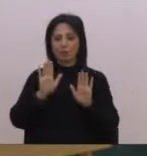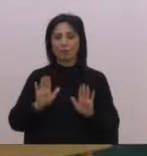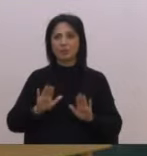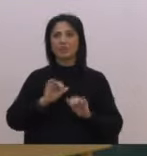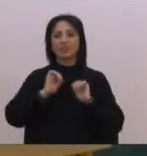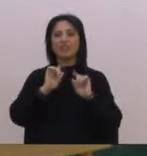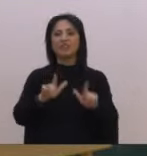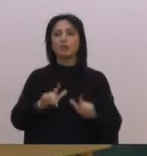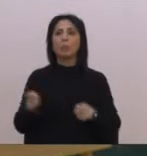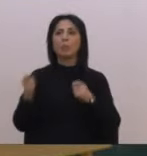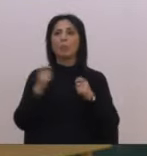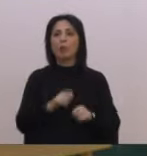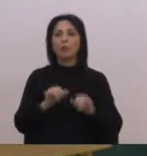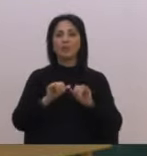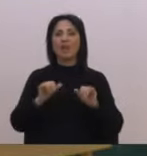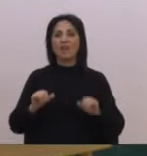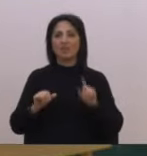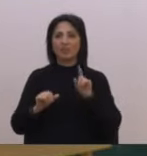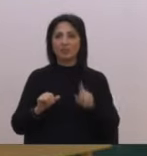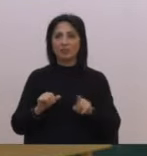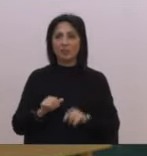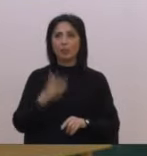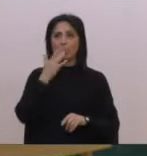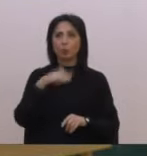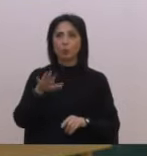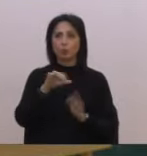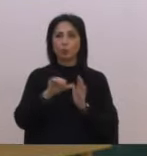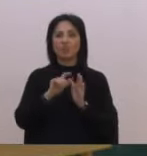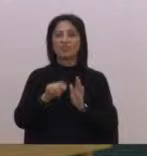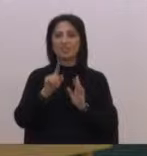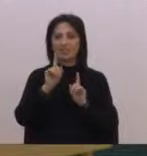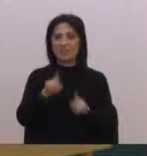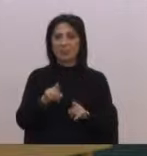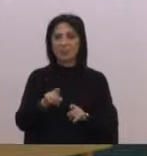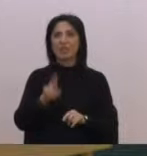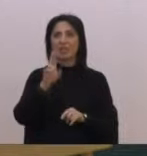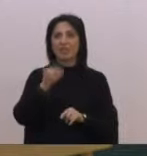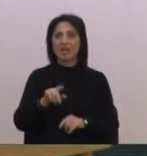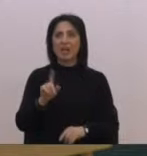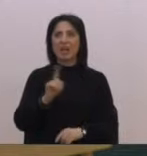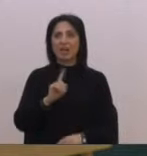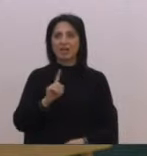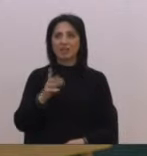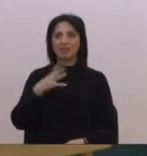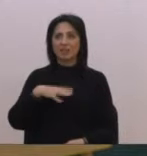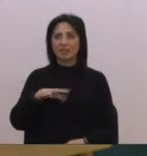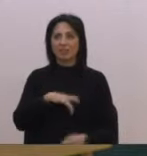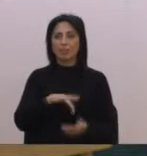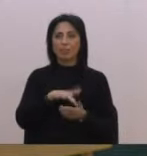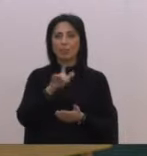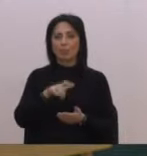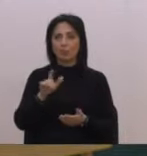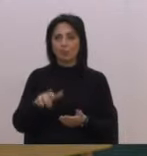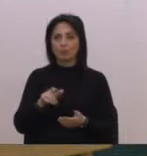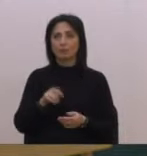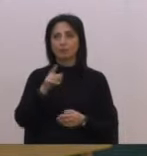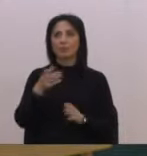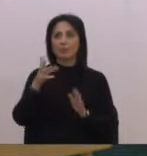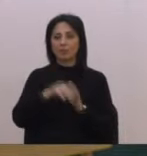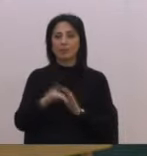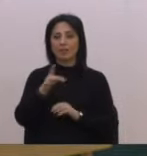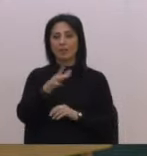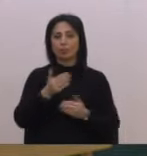რაც მოუტანს განვითარებას, უცხოურ ინვესტიციებს და რაც საქართველოს მოქალაქეებს, მათ შორის